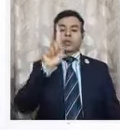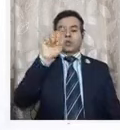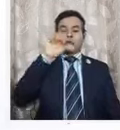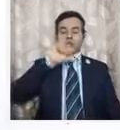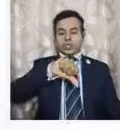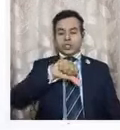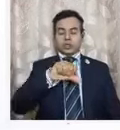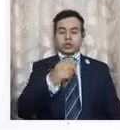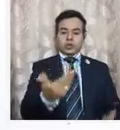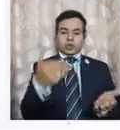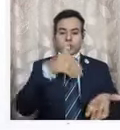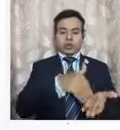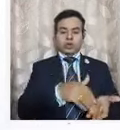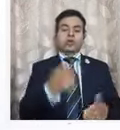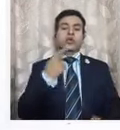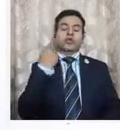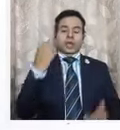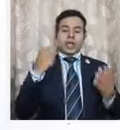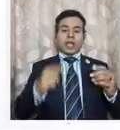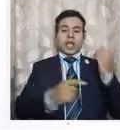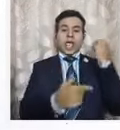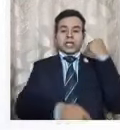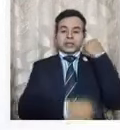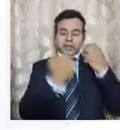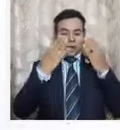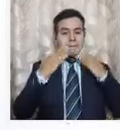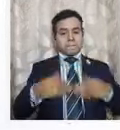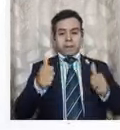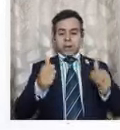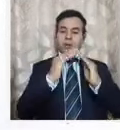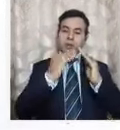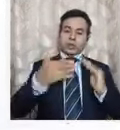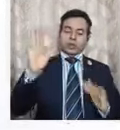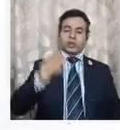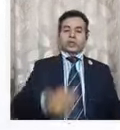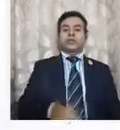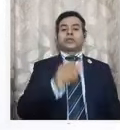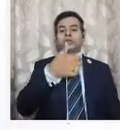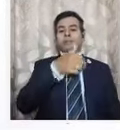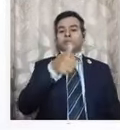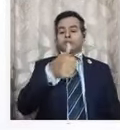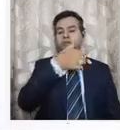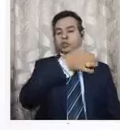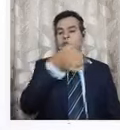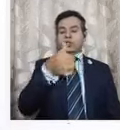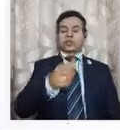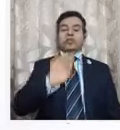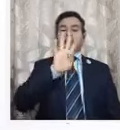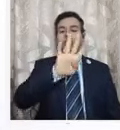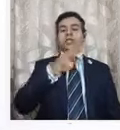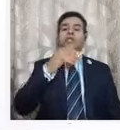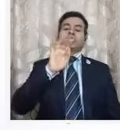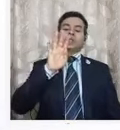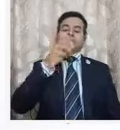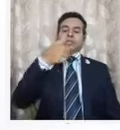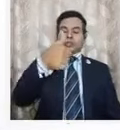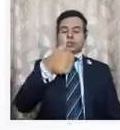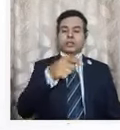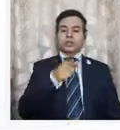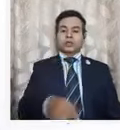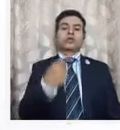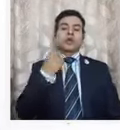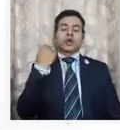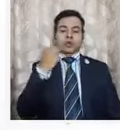213 জন, সারা দেশে 24 ঘন্টায় ভর্তিকৃত রোগীর সংখ্যা 719 জন এবং 24 ঘন্টায় ছাড়প্রাপ্ত রোগীর সংখ্যা সারা